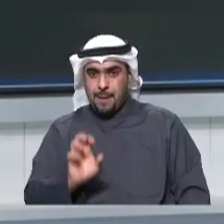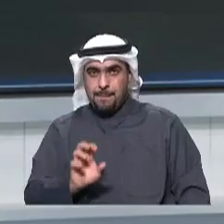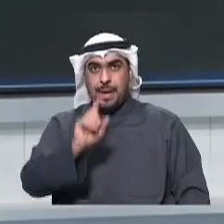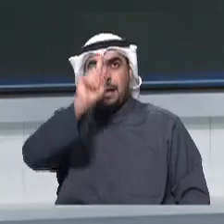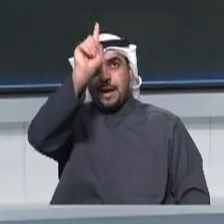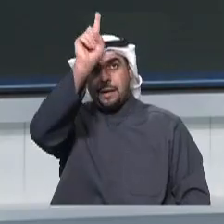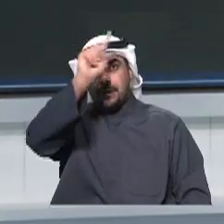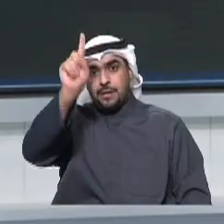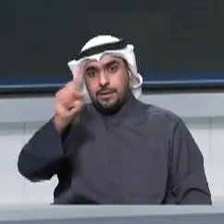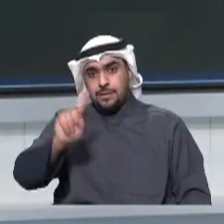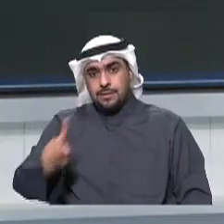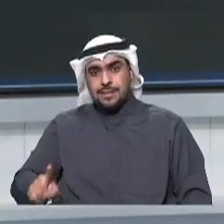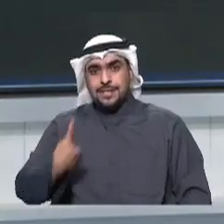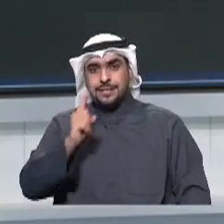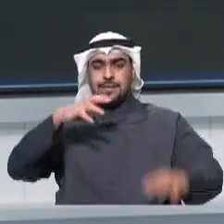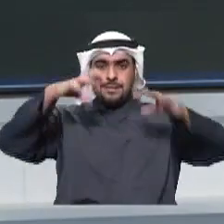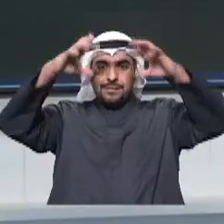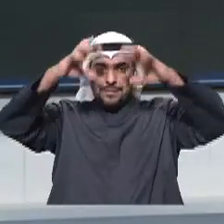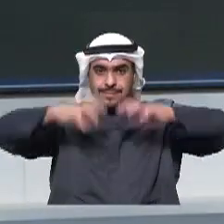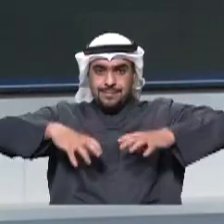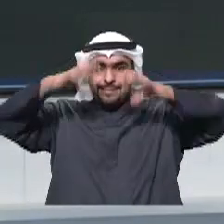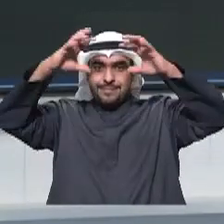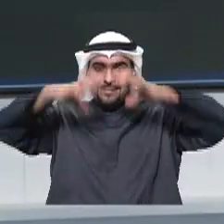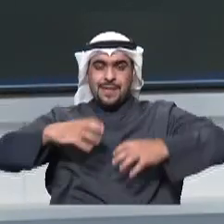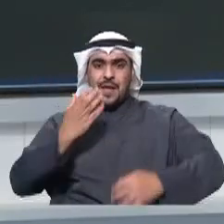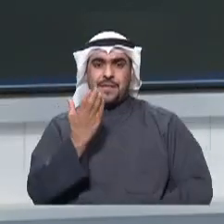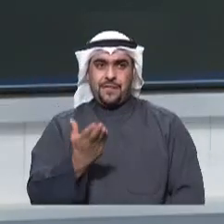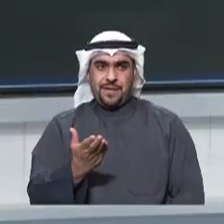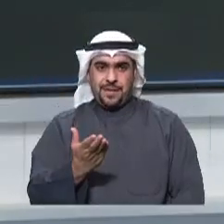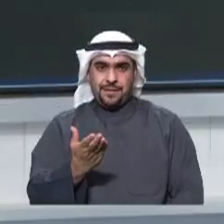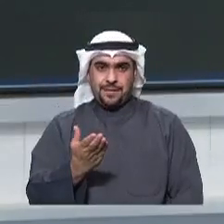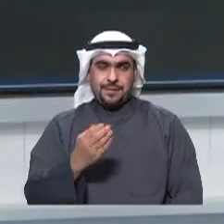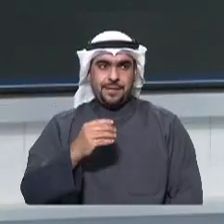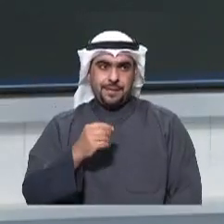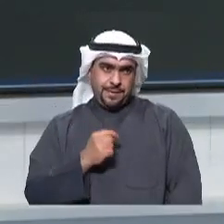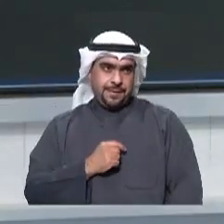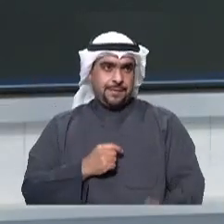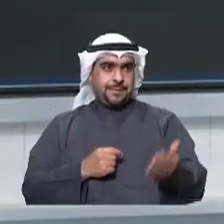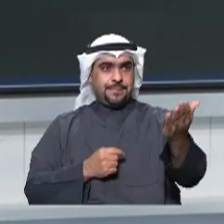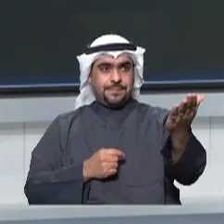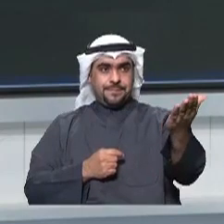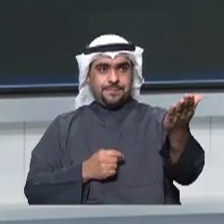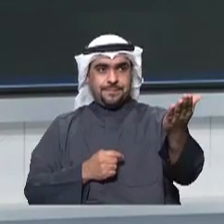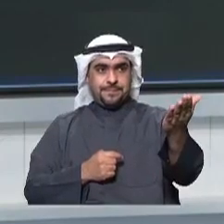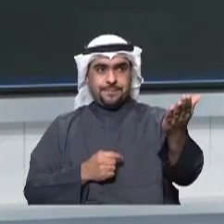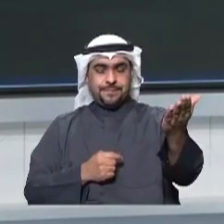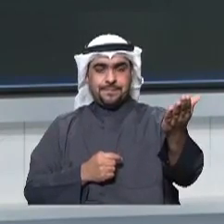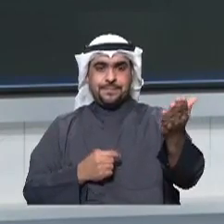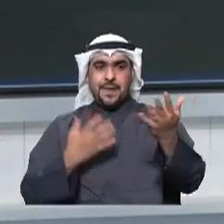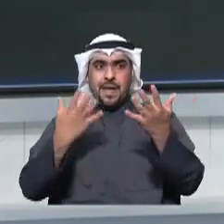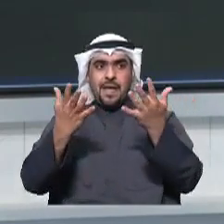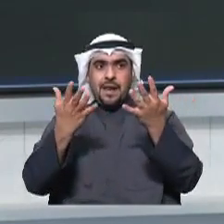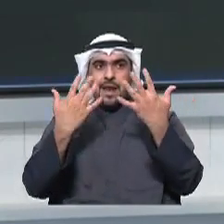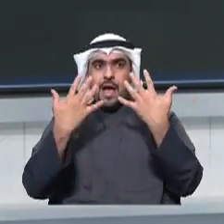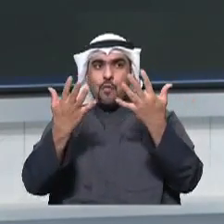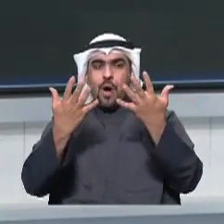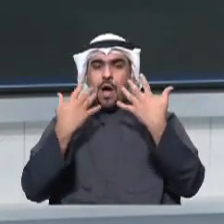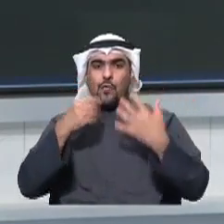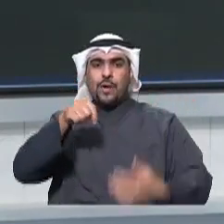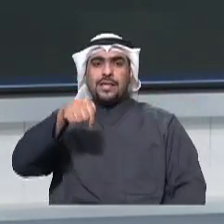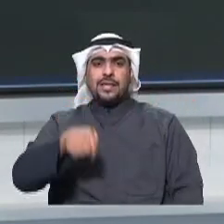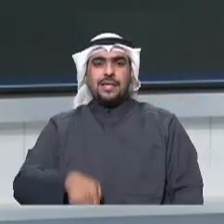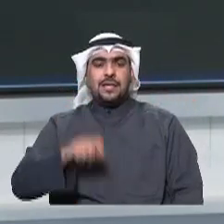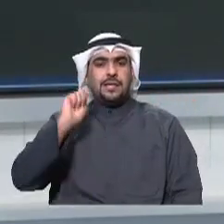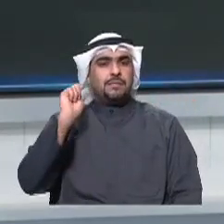المناطق. درجات الحرارة متوقعة ما بين 5 إلى 7 درجات مئوية على المناطق البرية، 12 درجة مئوية متوقعة على مدينة الكويت، درجة